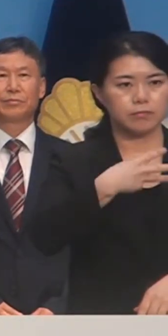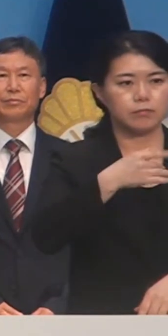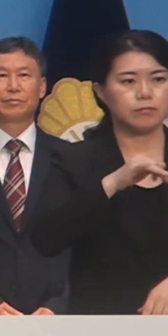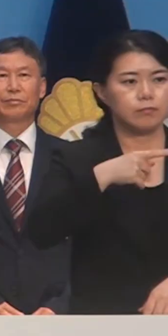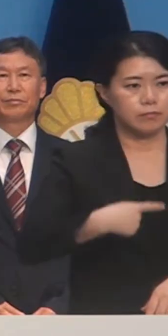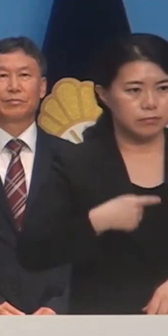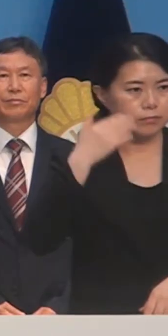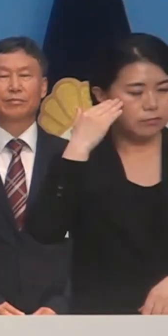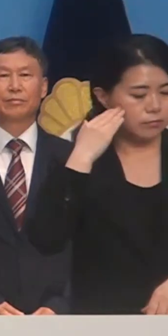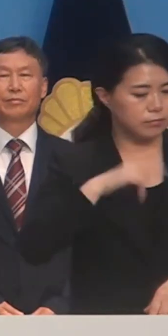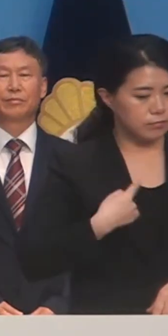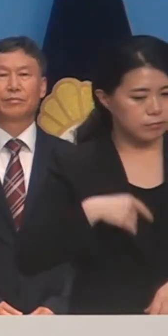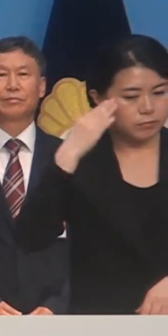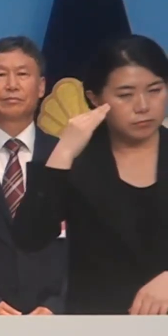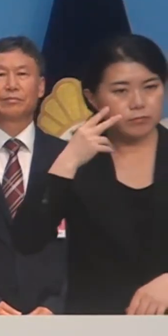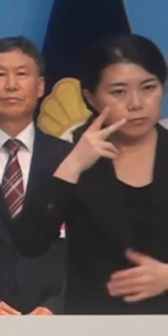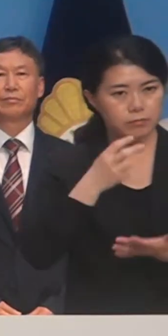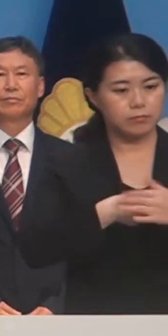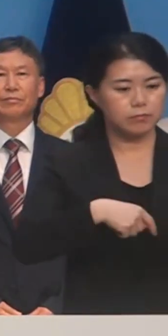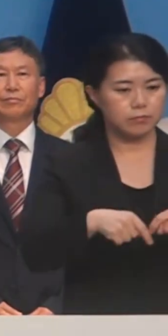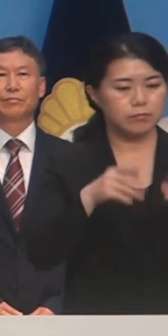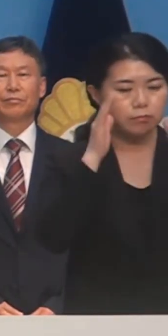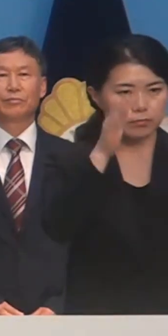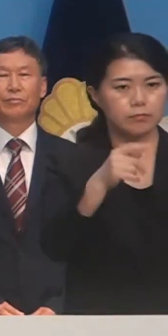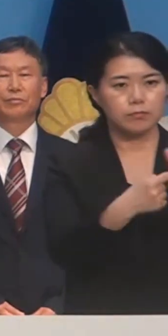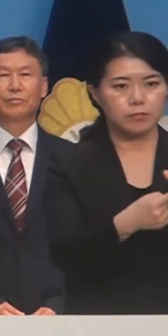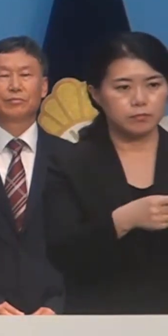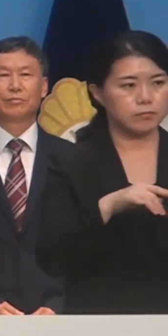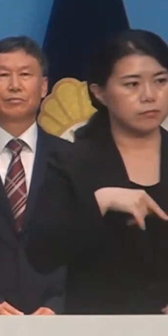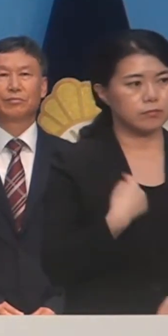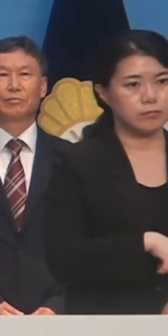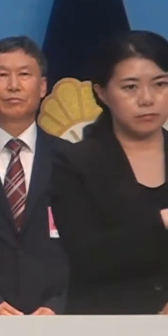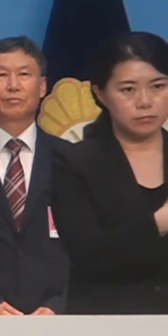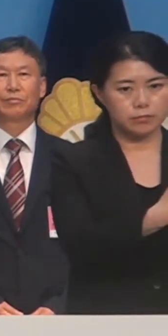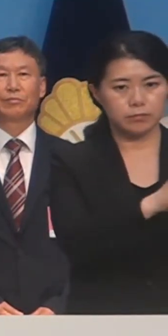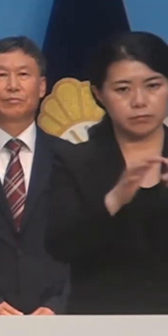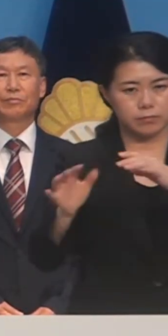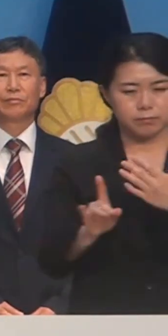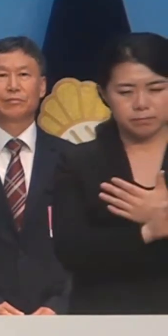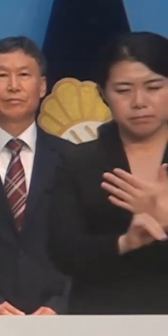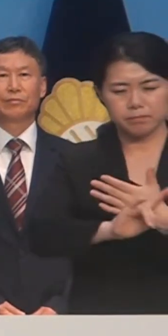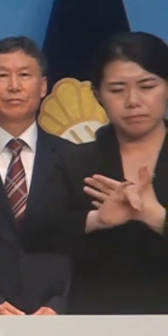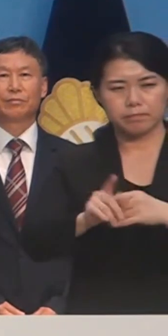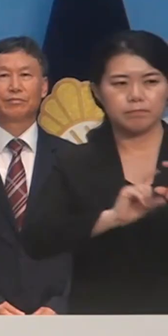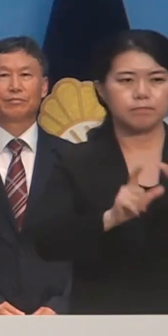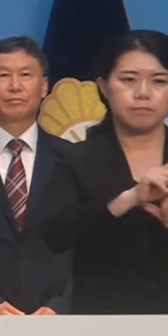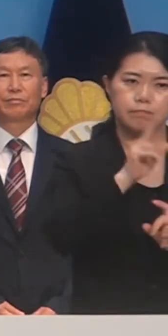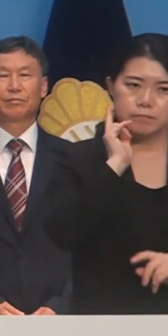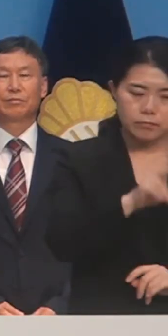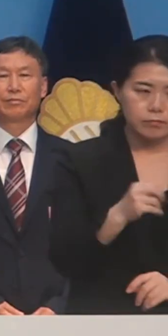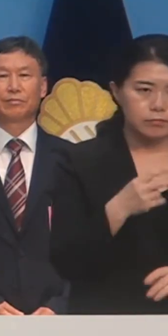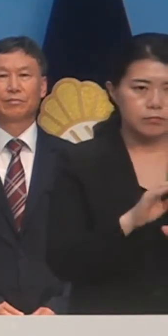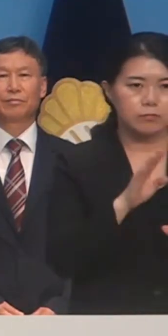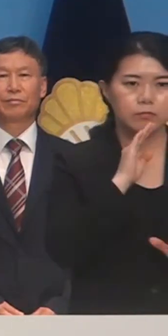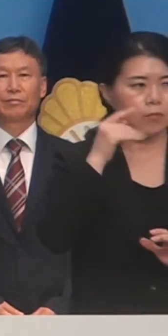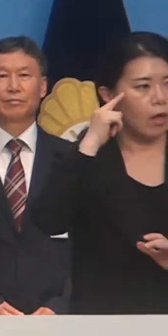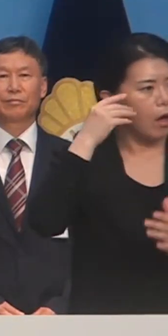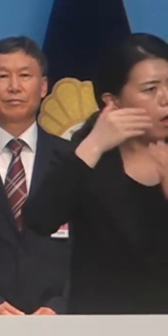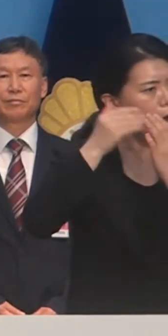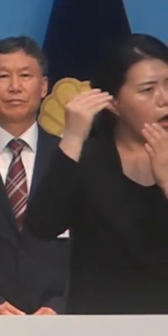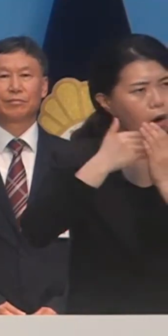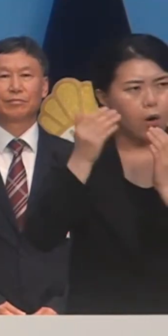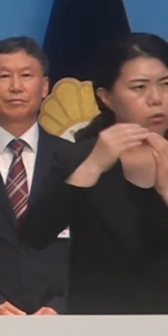한미 한중 정책 방향 발표. 중국 공산당의 해외 스파이 공작은 갈수록 전방위적이고 상상을